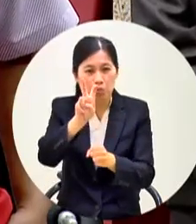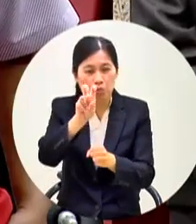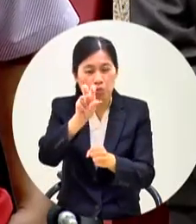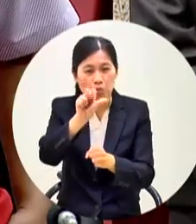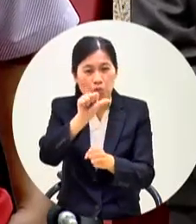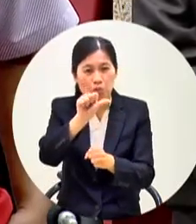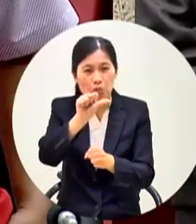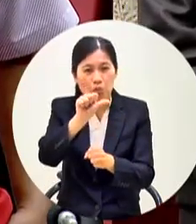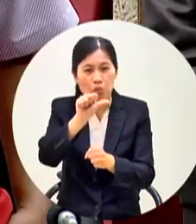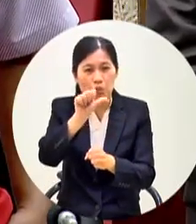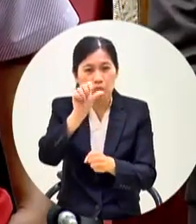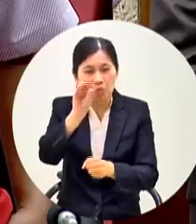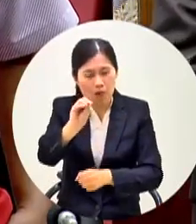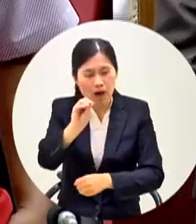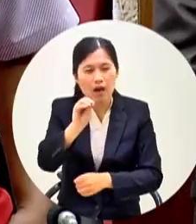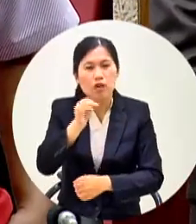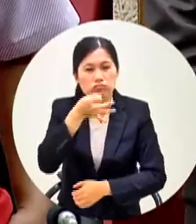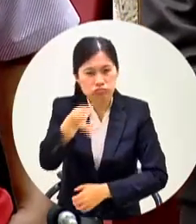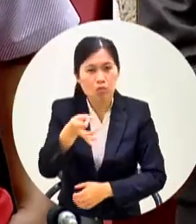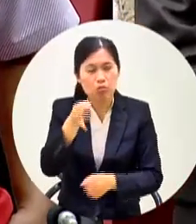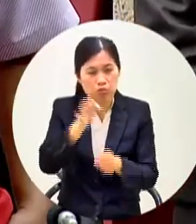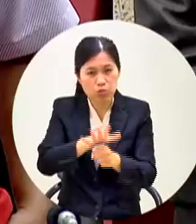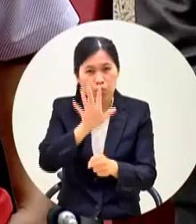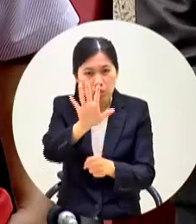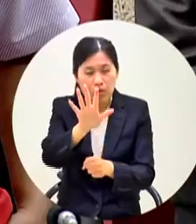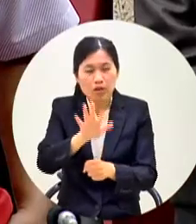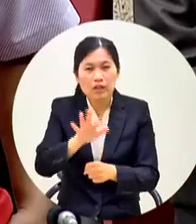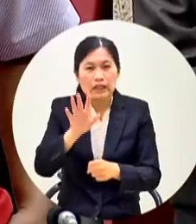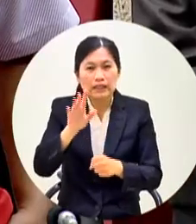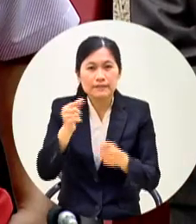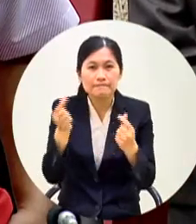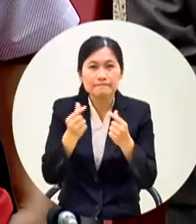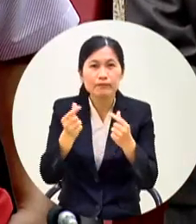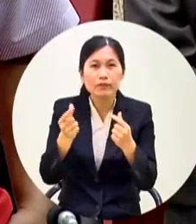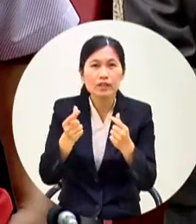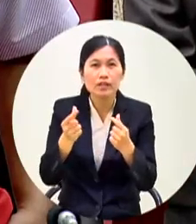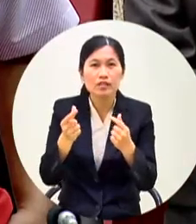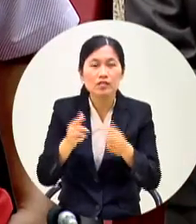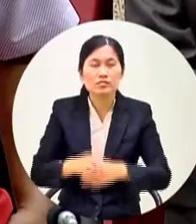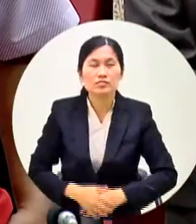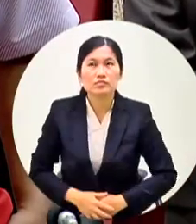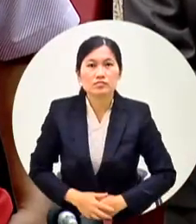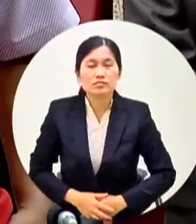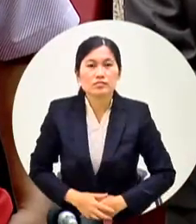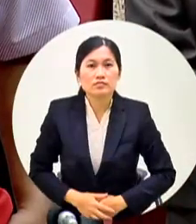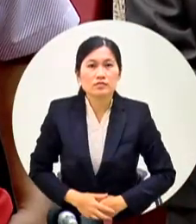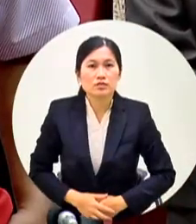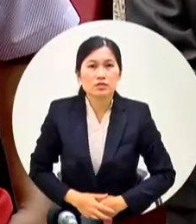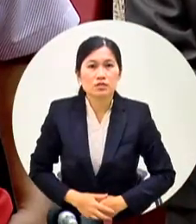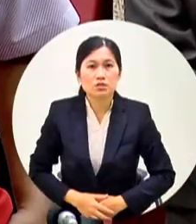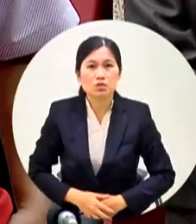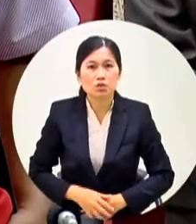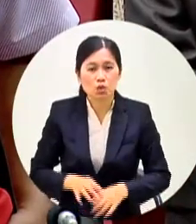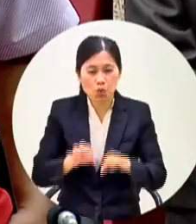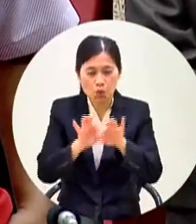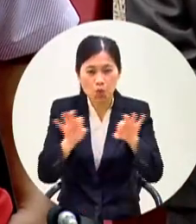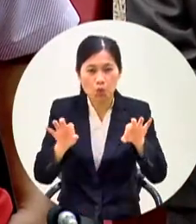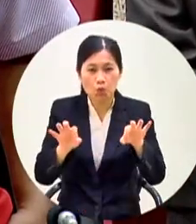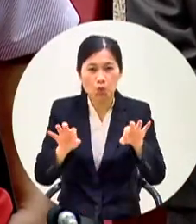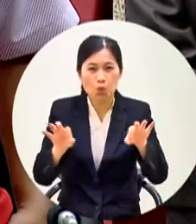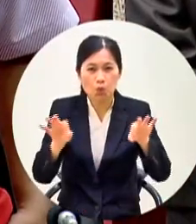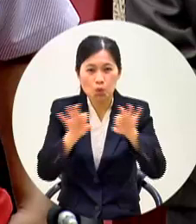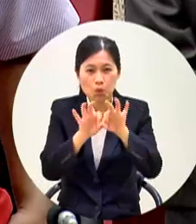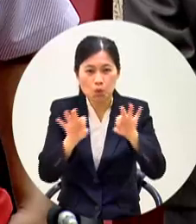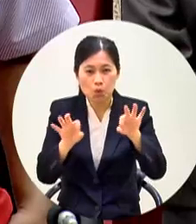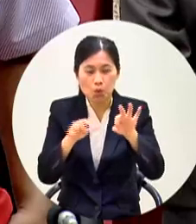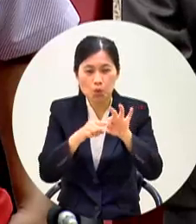管是透过哪一种方式包括就是穿孔的这个穿孔管的这个灌溉的方式也